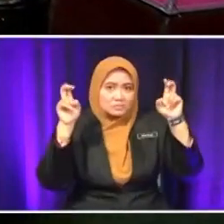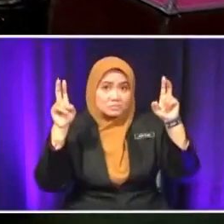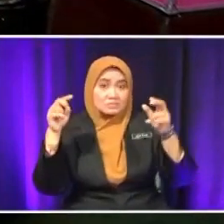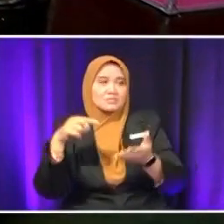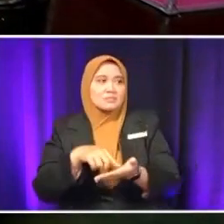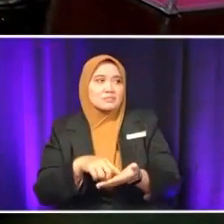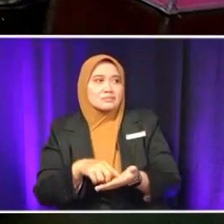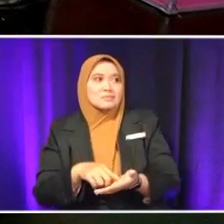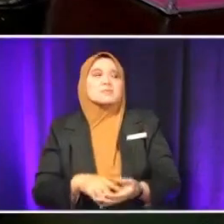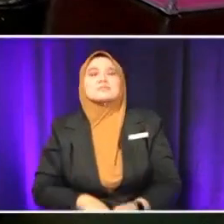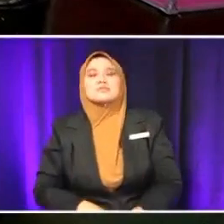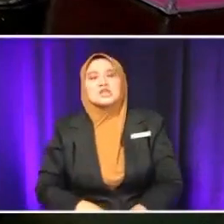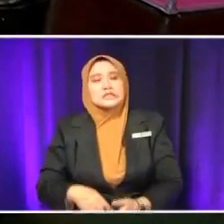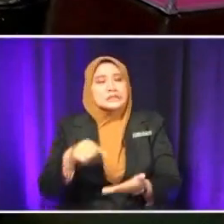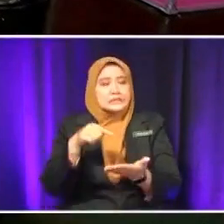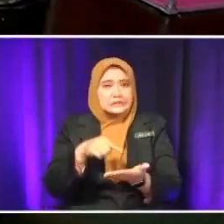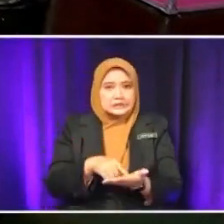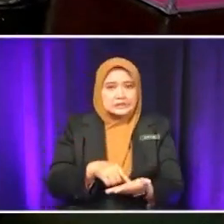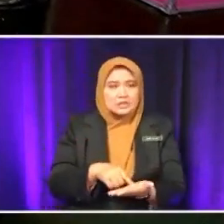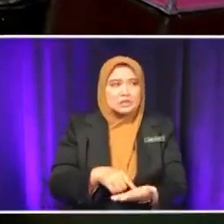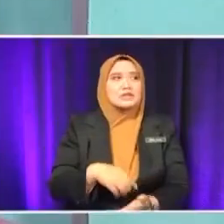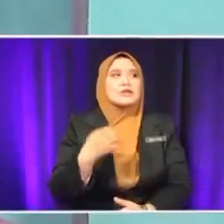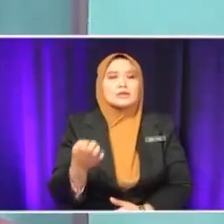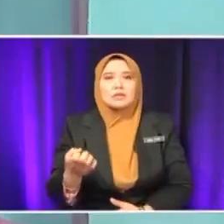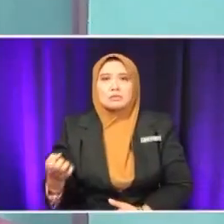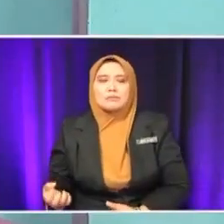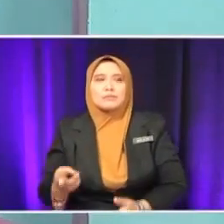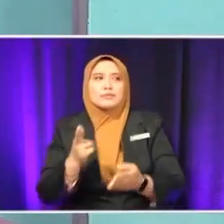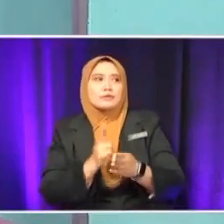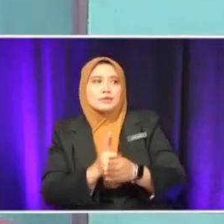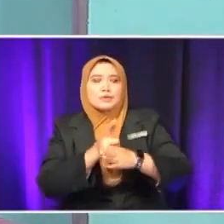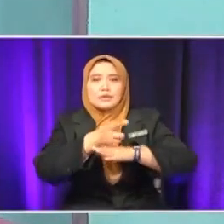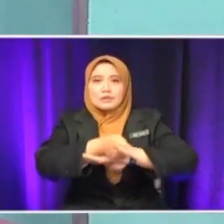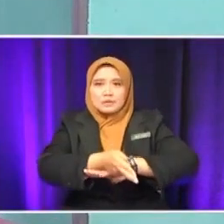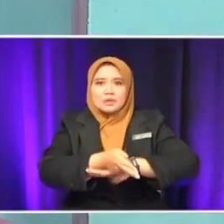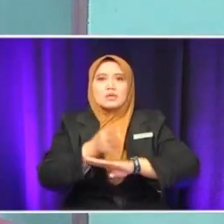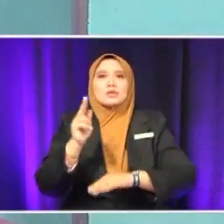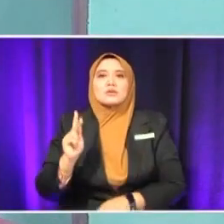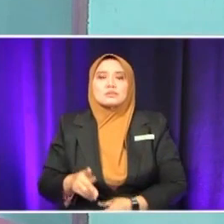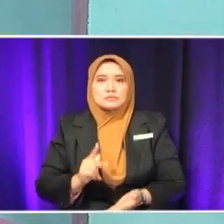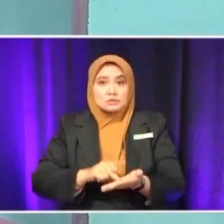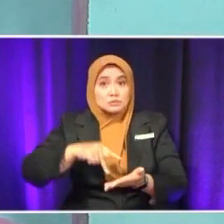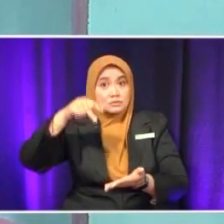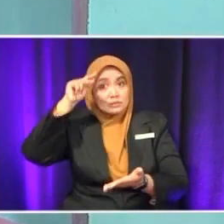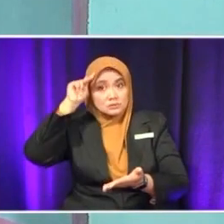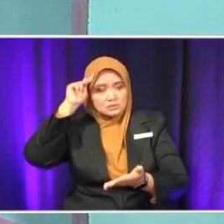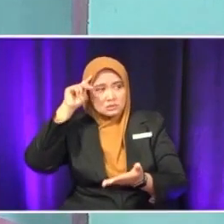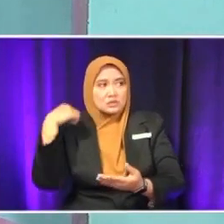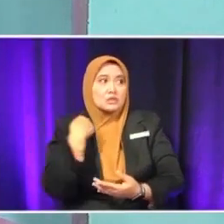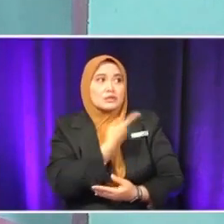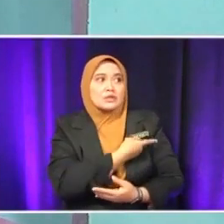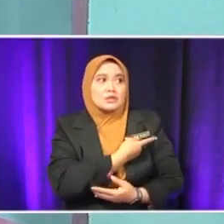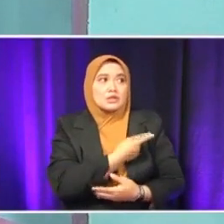merentas kurikulum, Chris. Di mana ini adalah pergerakan ataupun kita ada arah tentang